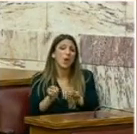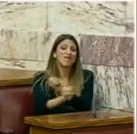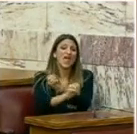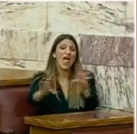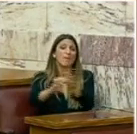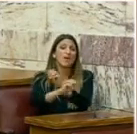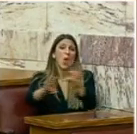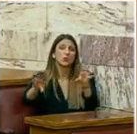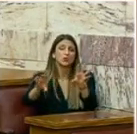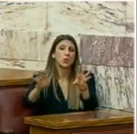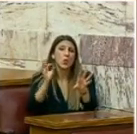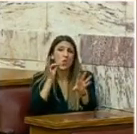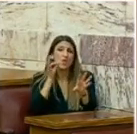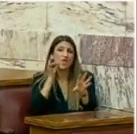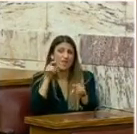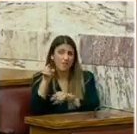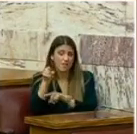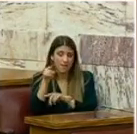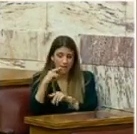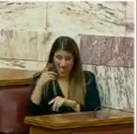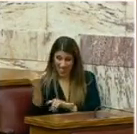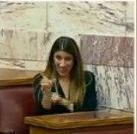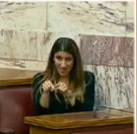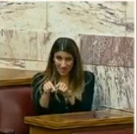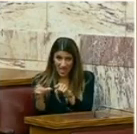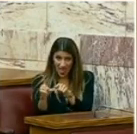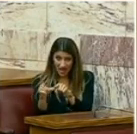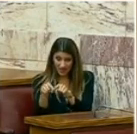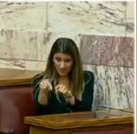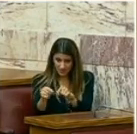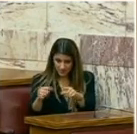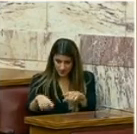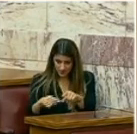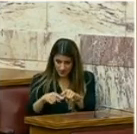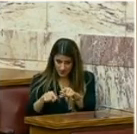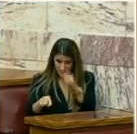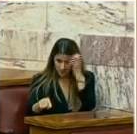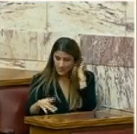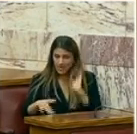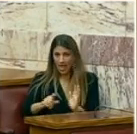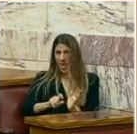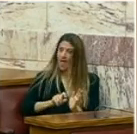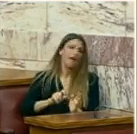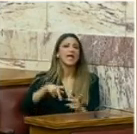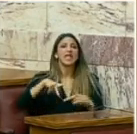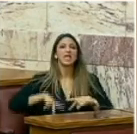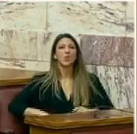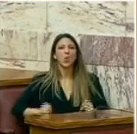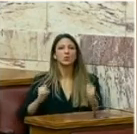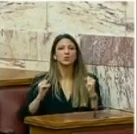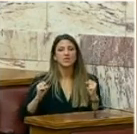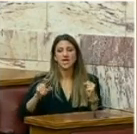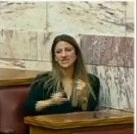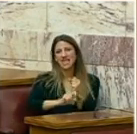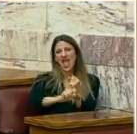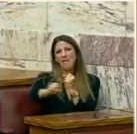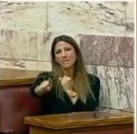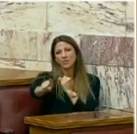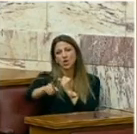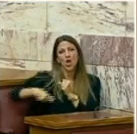της. Από την Δευτέρα έχει σταλεί επιστολή του Υπουργού Υγείας στις